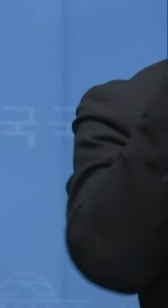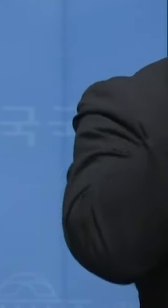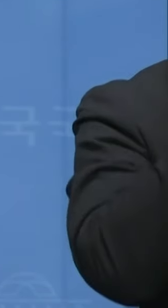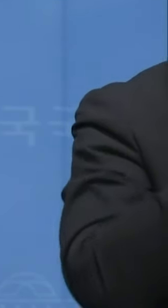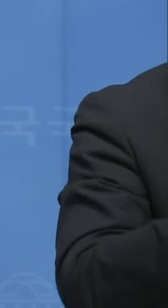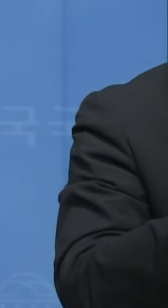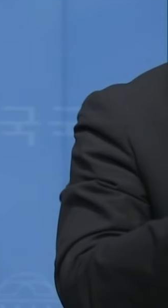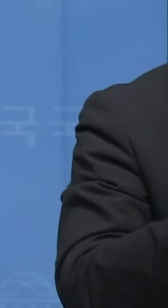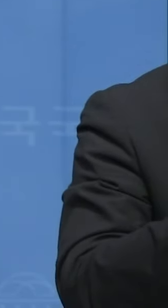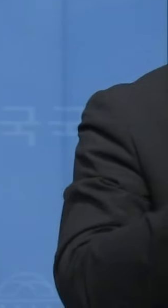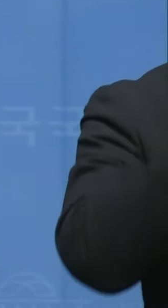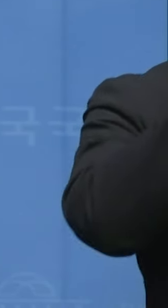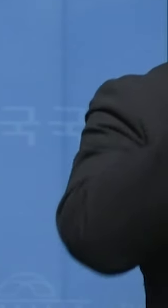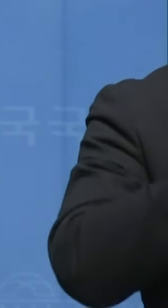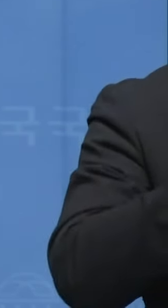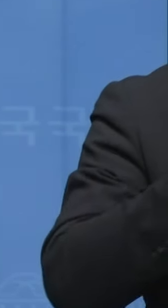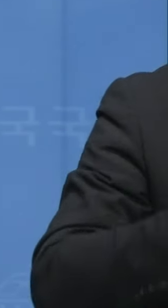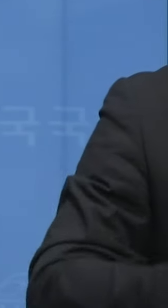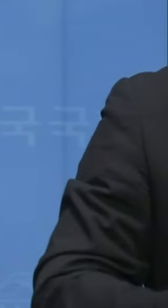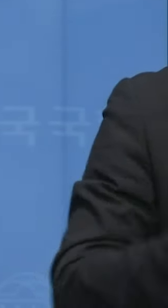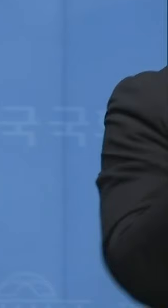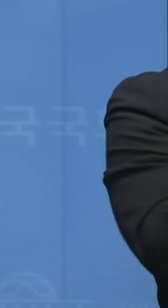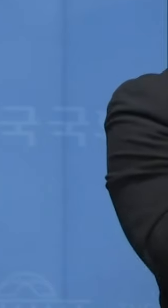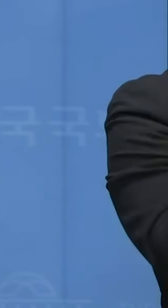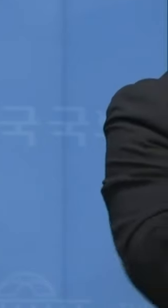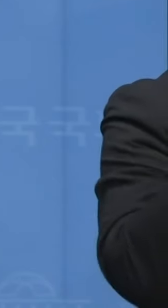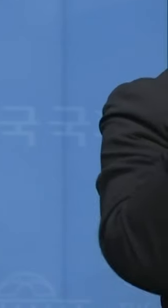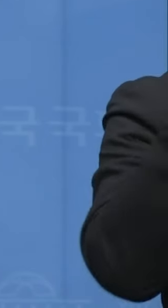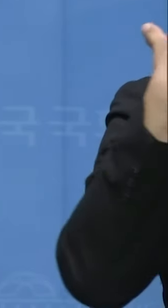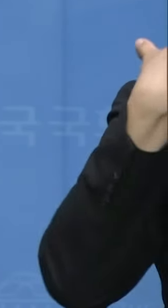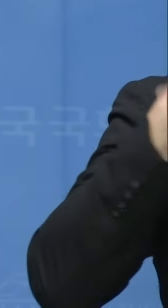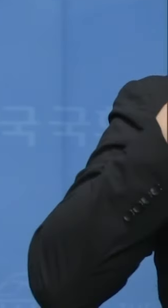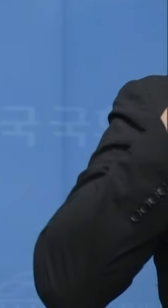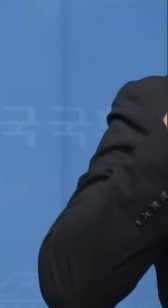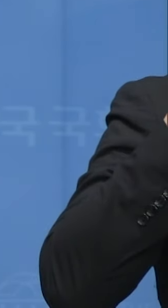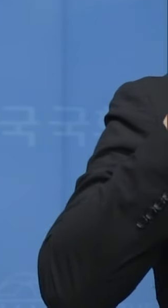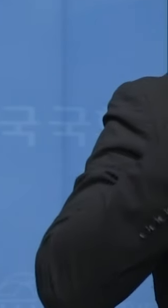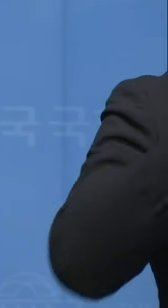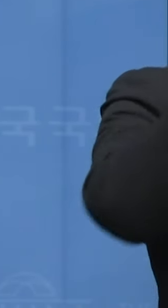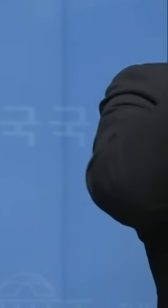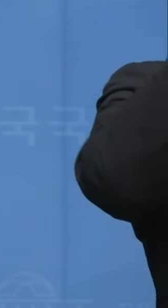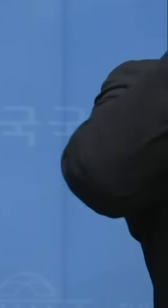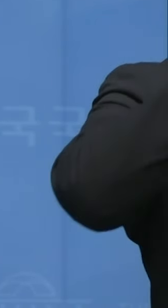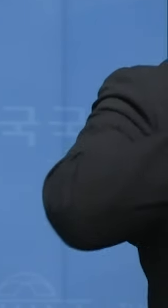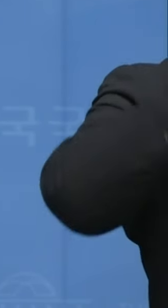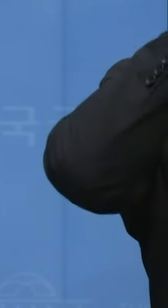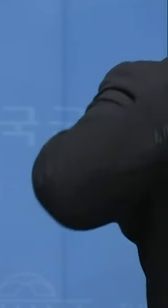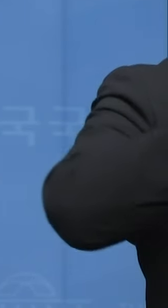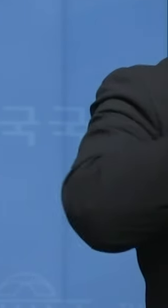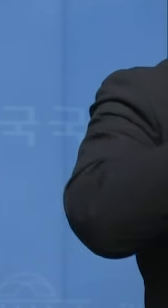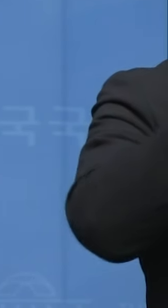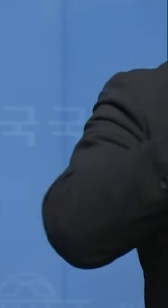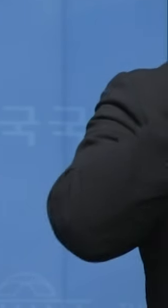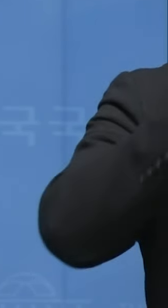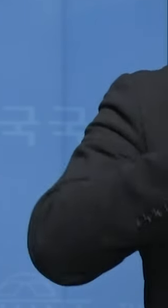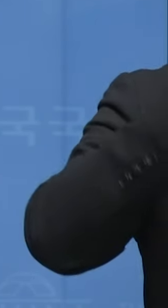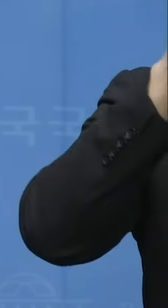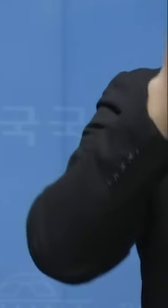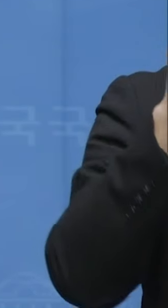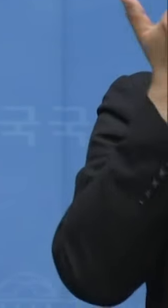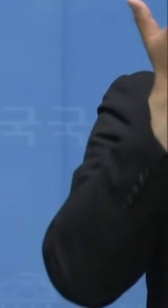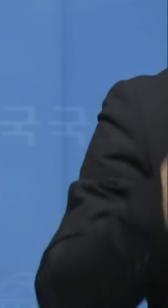수사에 키를지고 있던 송경호 지검장을 이창수 검사로 갈아치운 것입니다 게다가 이번